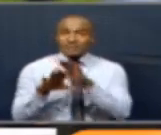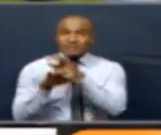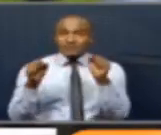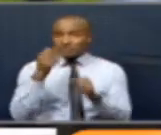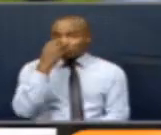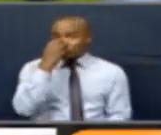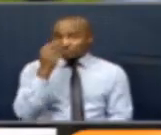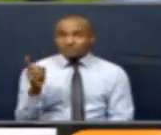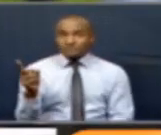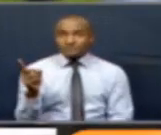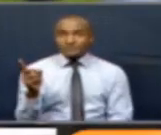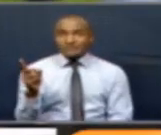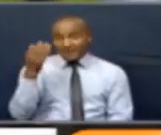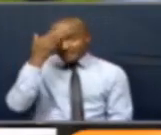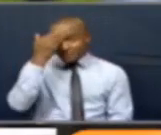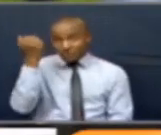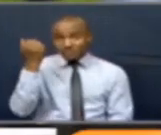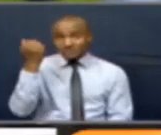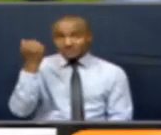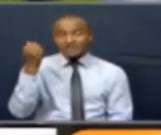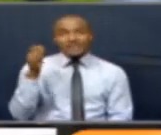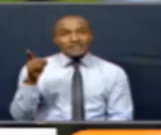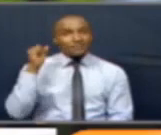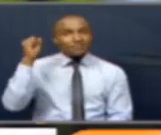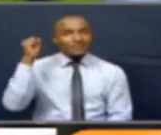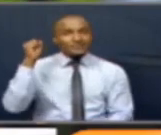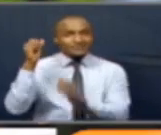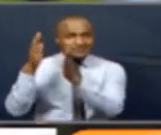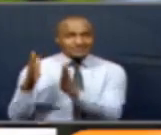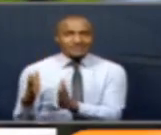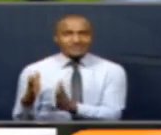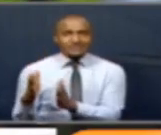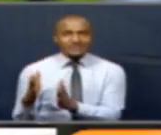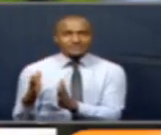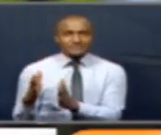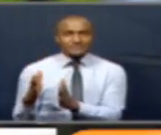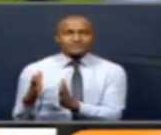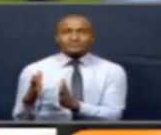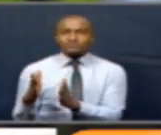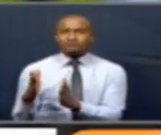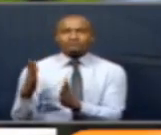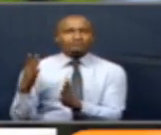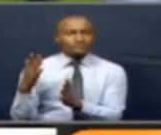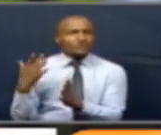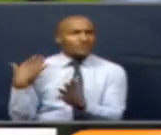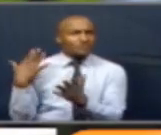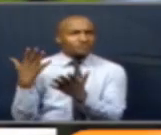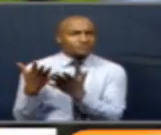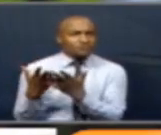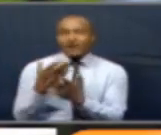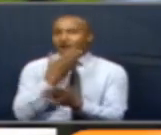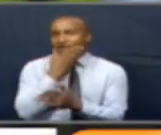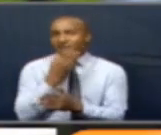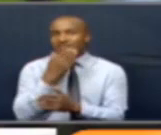Ruto, kwa sababu yeye ni mwanasiasa ambaye hajakuwa na faida ya kuweza kuwa na